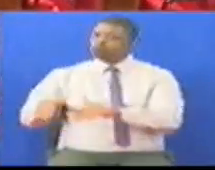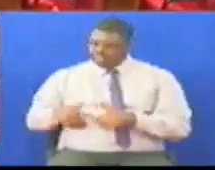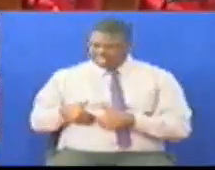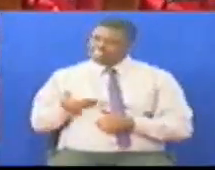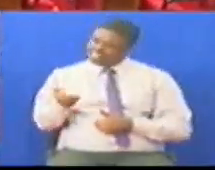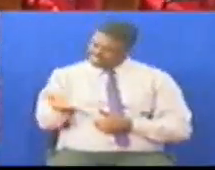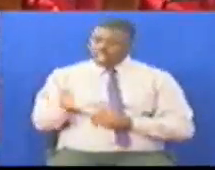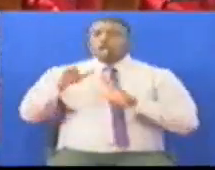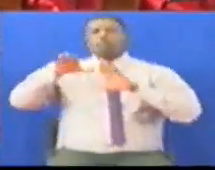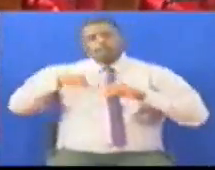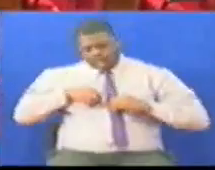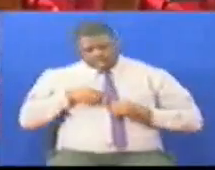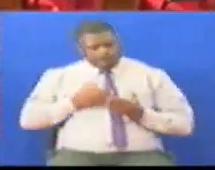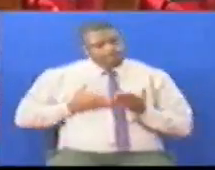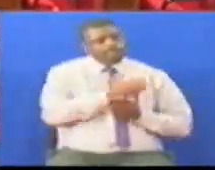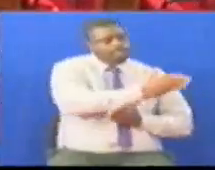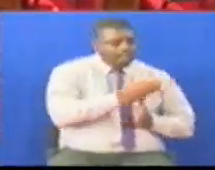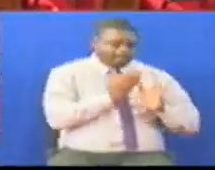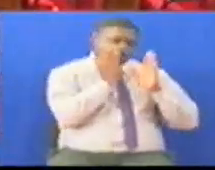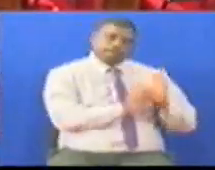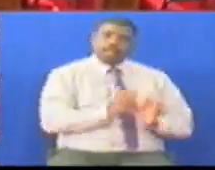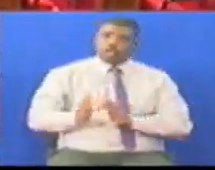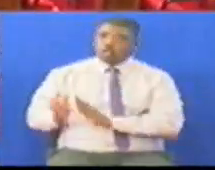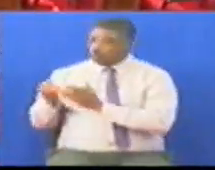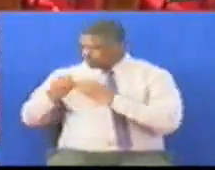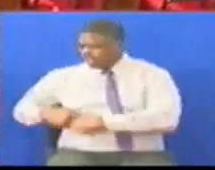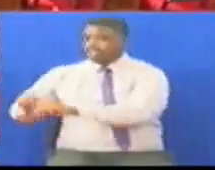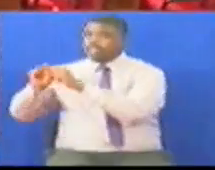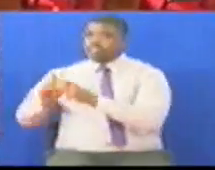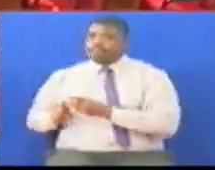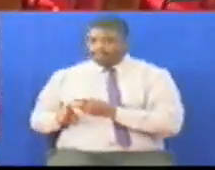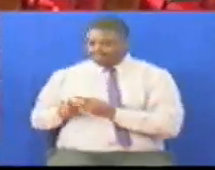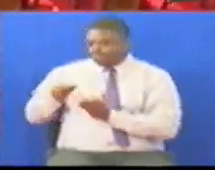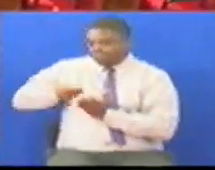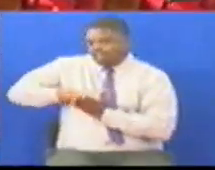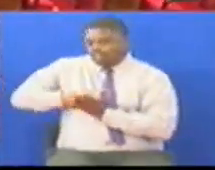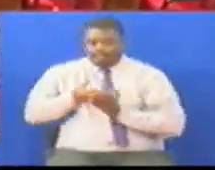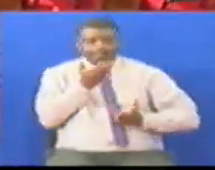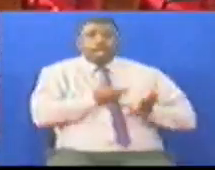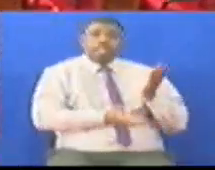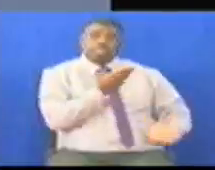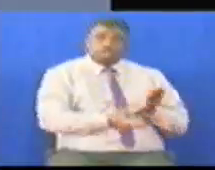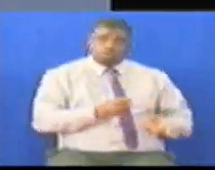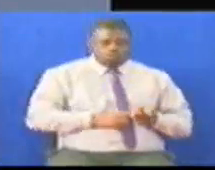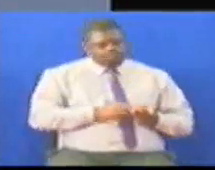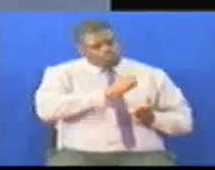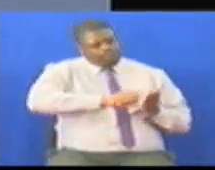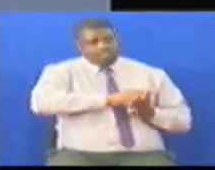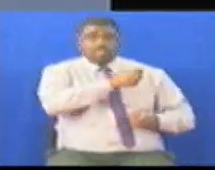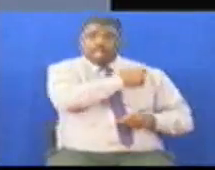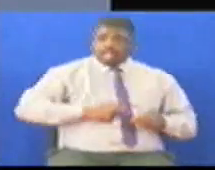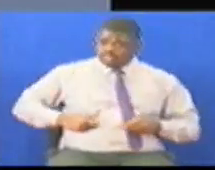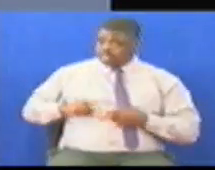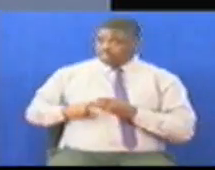likubali kupitia mpango wa utekelezaji wa makadirio ya fedha kwa ofisi ya rais management ya utumishi wa